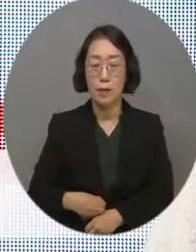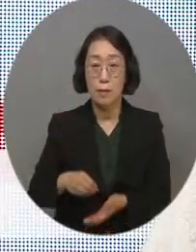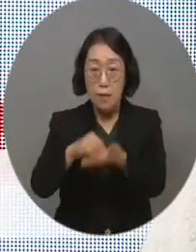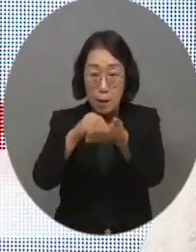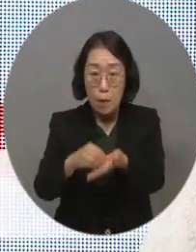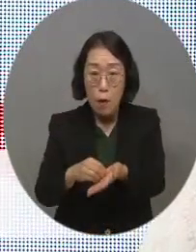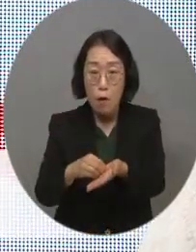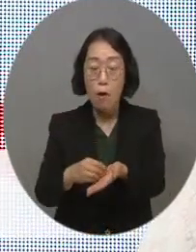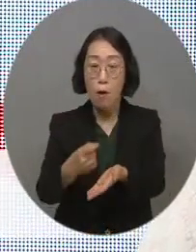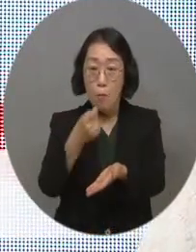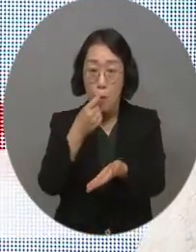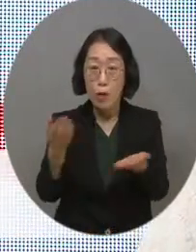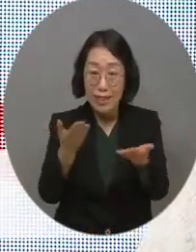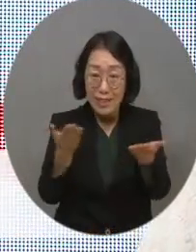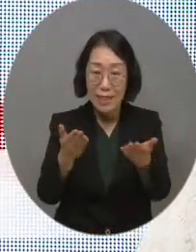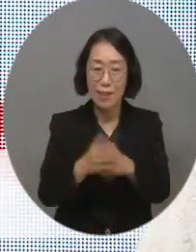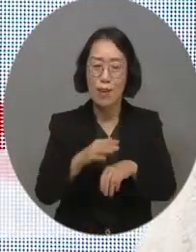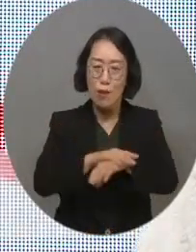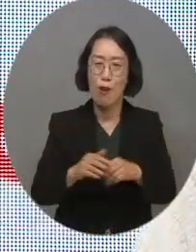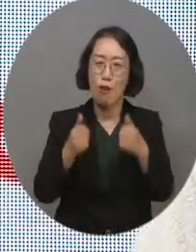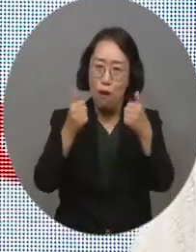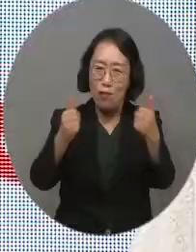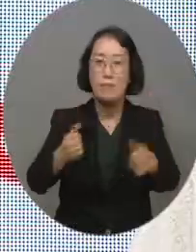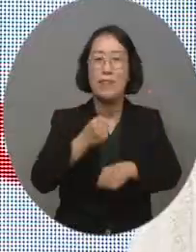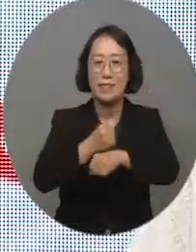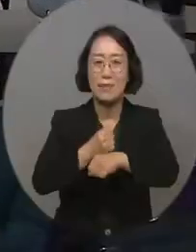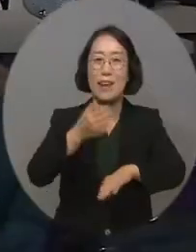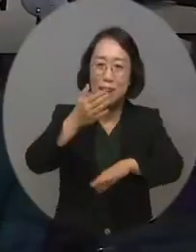최선을 다해서 노력하는 방송인이 되도록 하겠습니다.